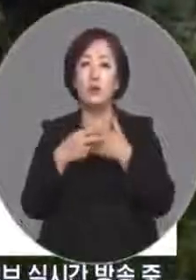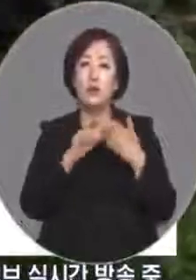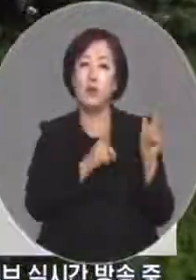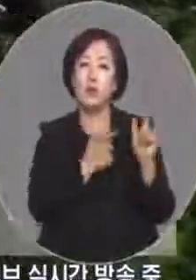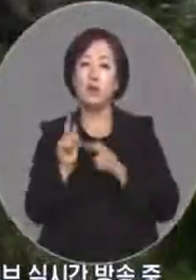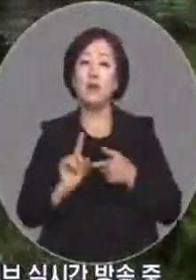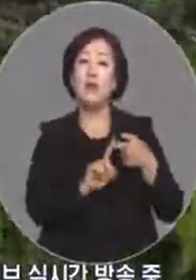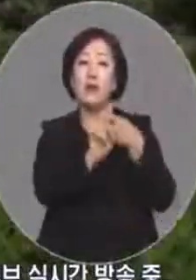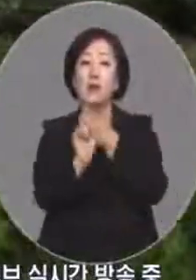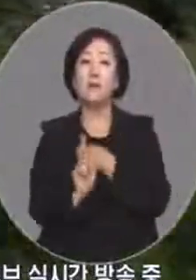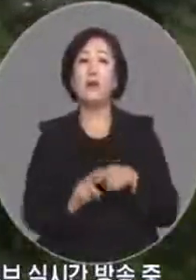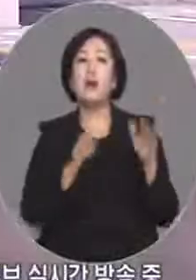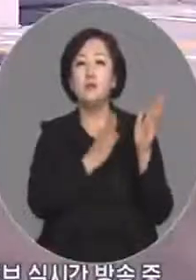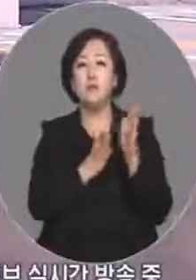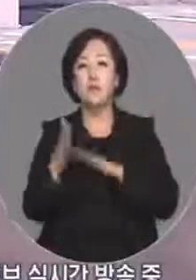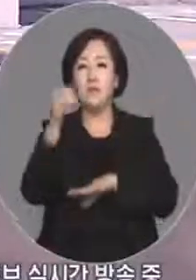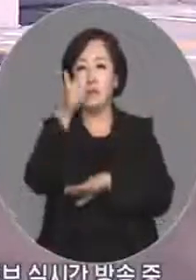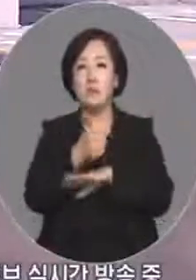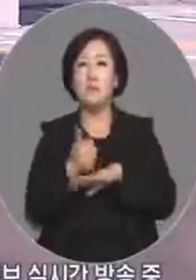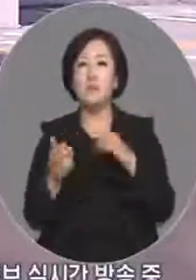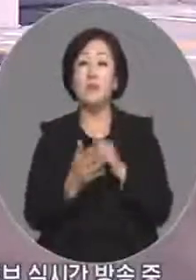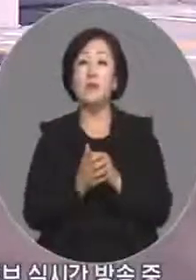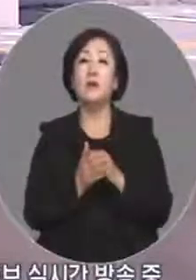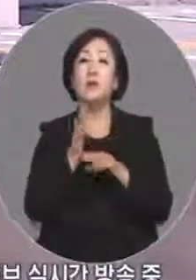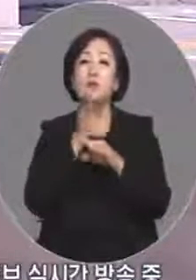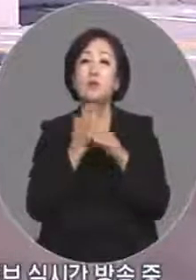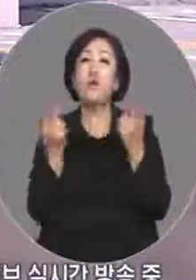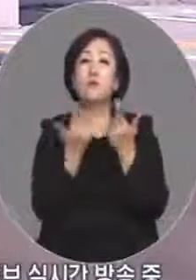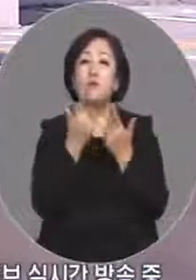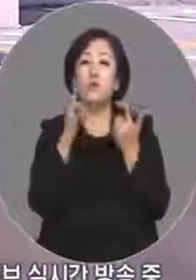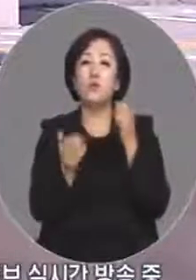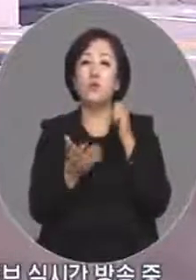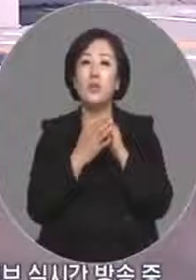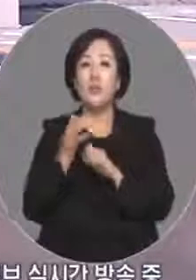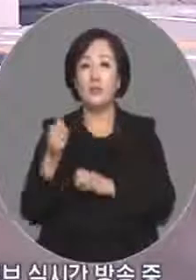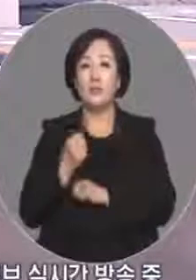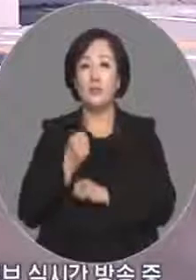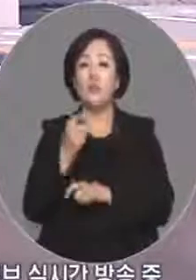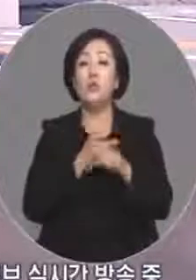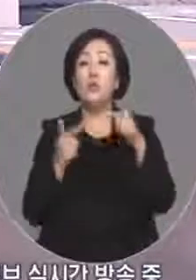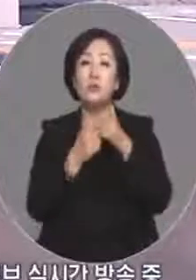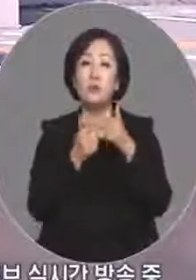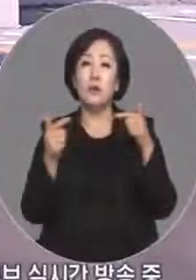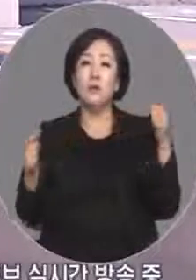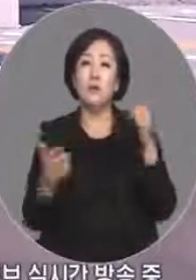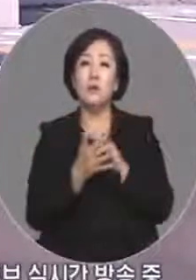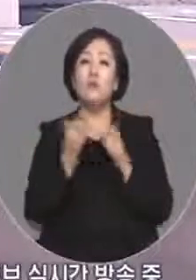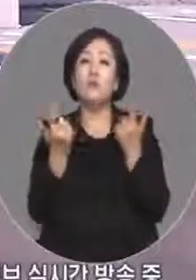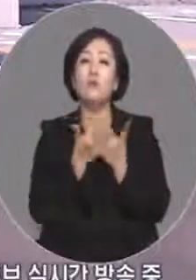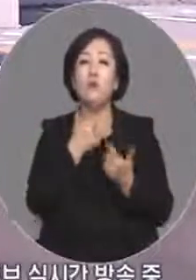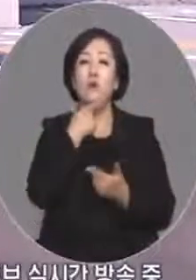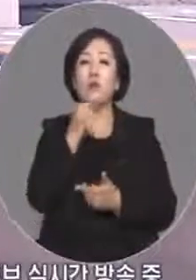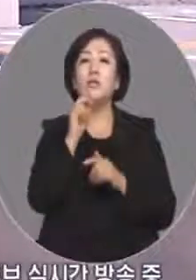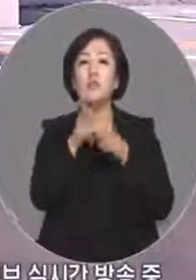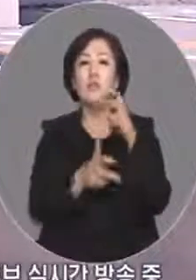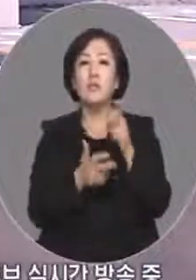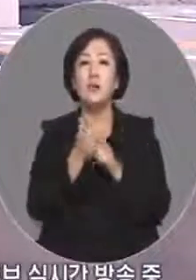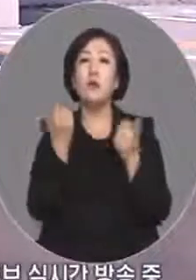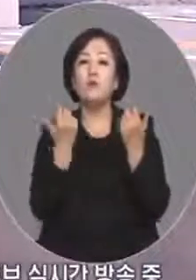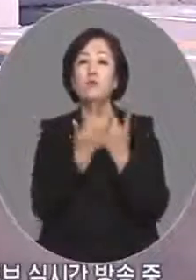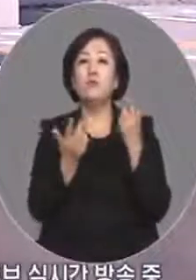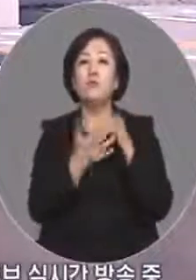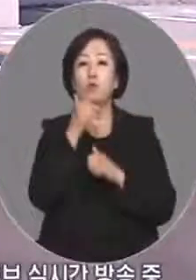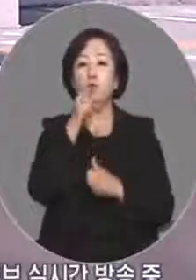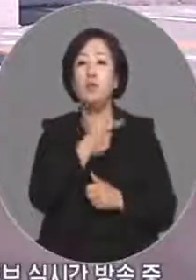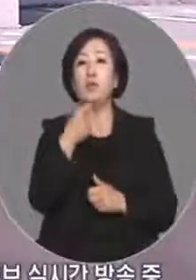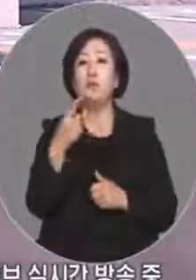복지 인프라가 갖춰집니다. 이런 가운데 북구 지역 치안도 대폭 강화됩니다. 북구의 숙원 사업이었던 북부경찰서